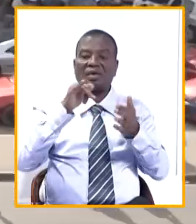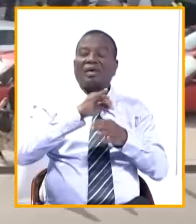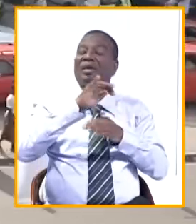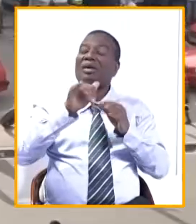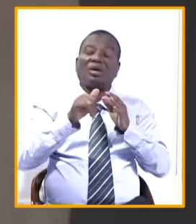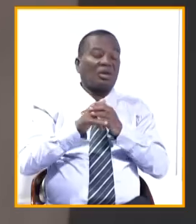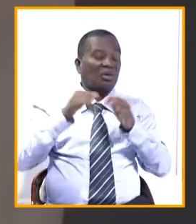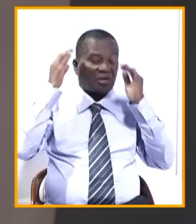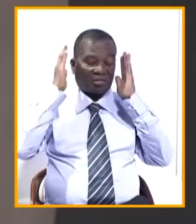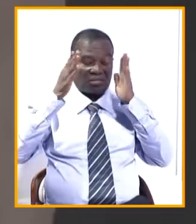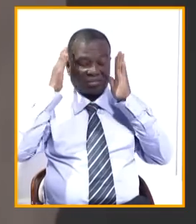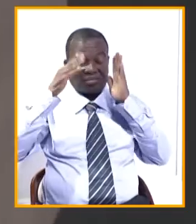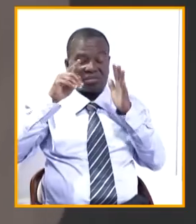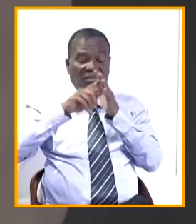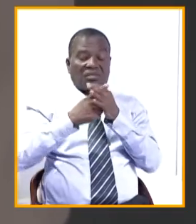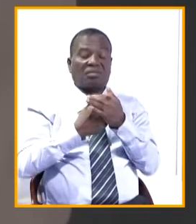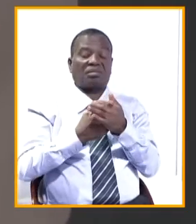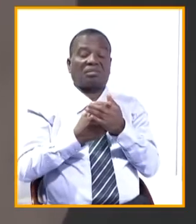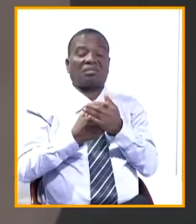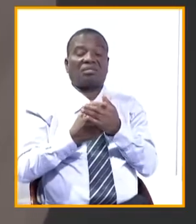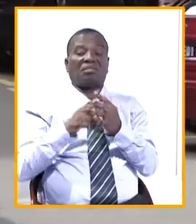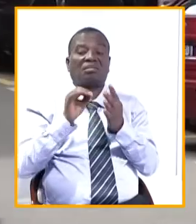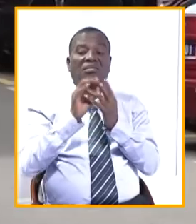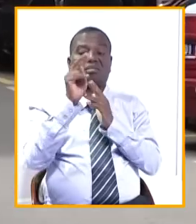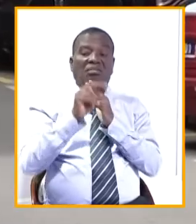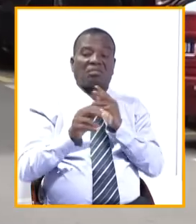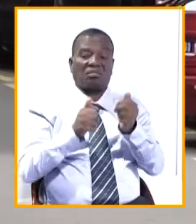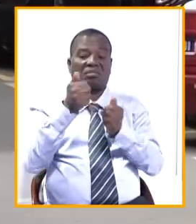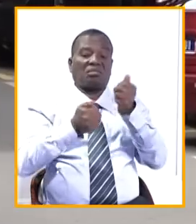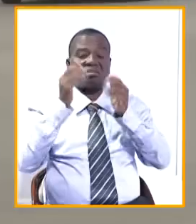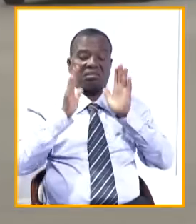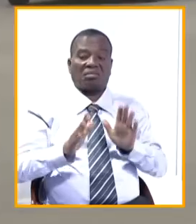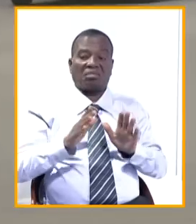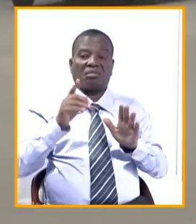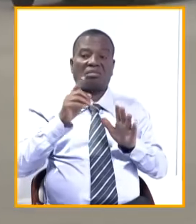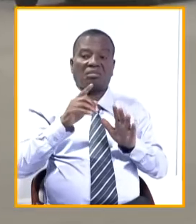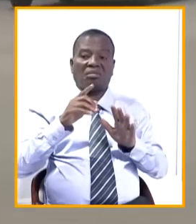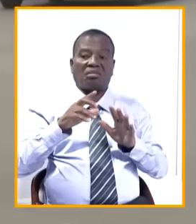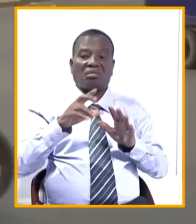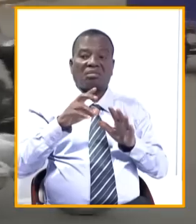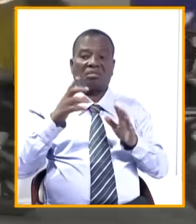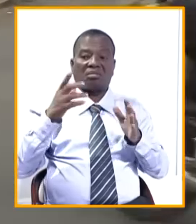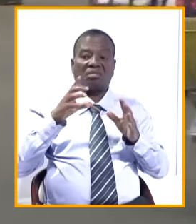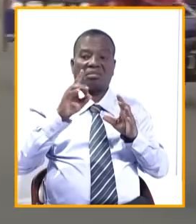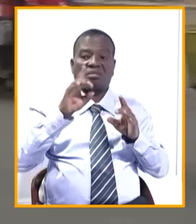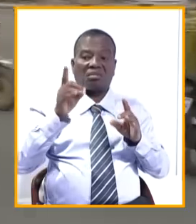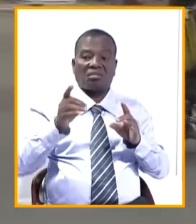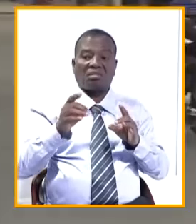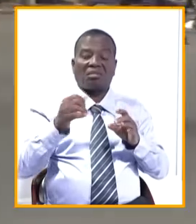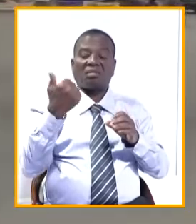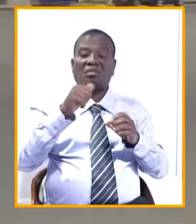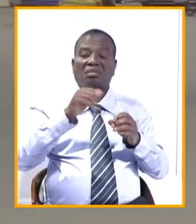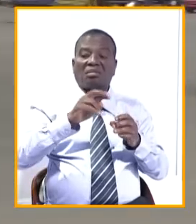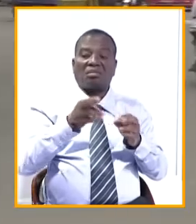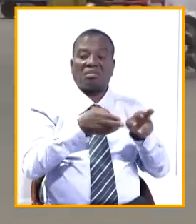les attentions à compter du 1er mars 2023. Conducteurs d'engins à 2, 4, 6, 8 et 10 roues, entre